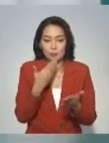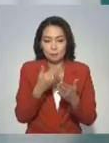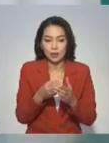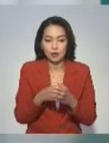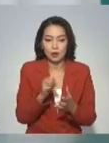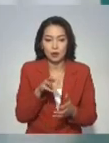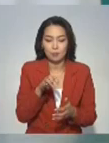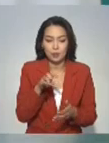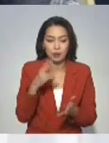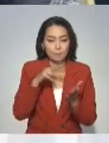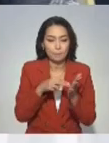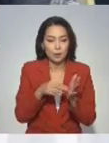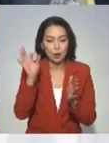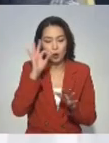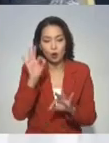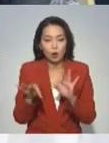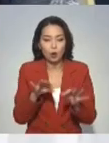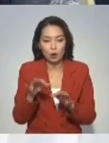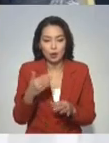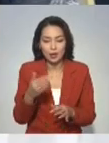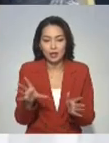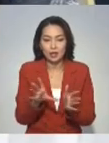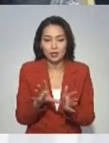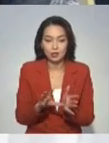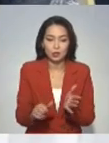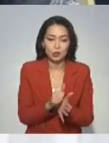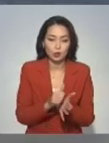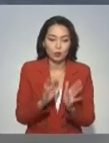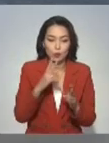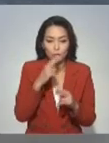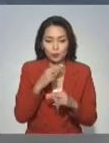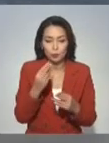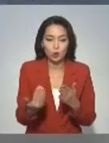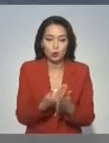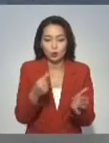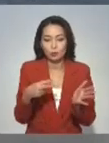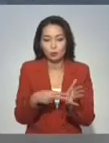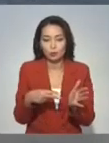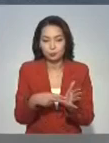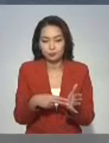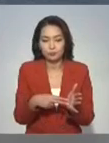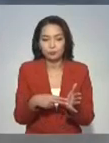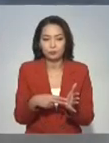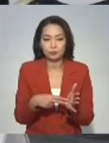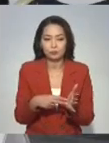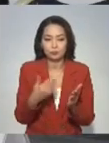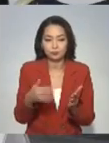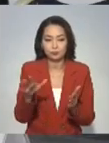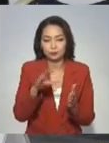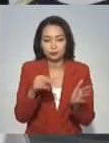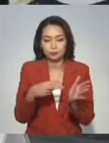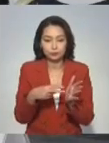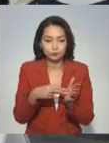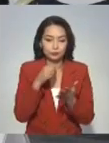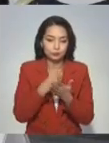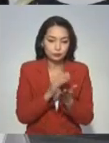презентовали и проект закона о теплоэнергетике. Документ предусматривает новую тарифную методику и экономически обоснованные тарифы, а